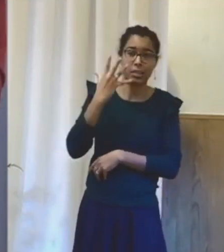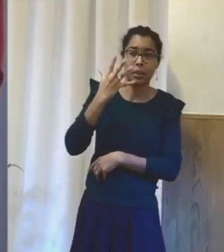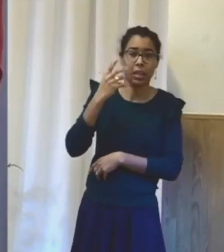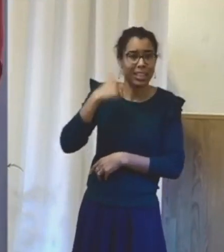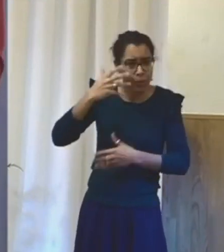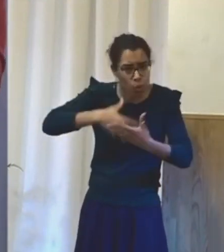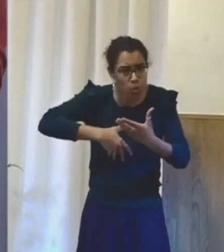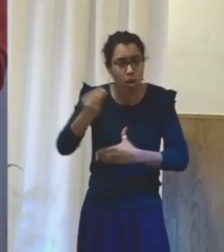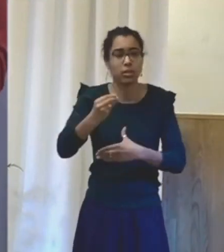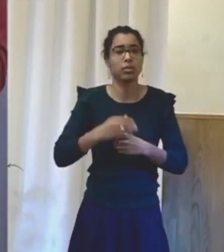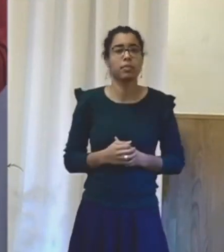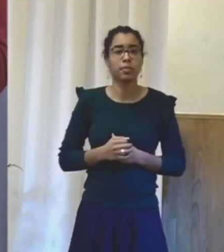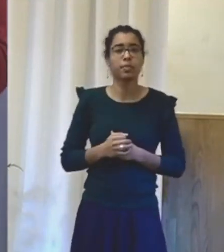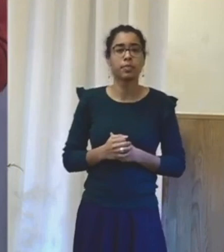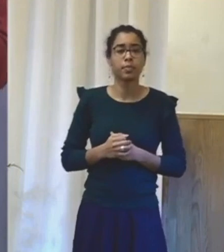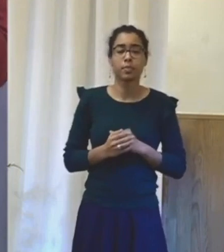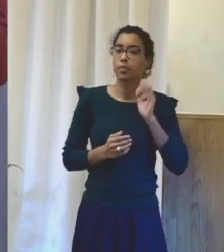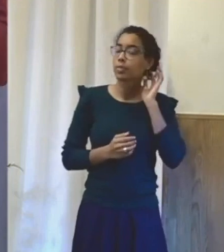Sortir de l'enfance de l'esprit.